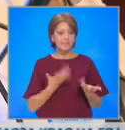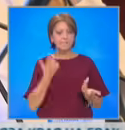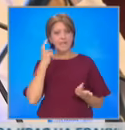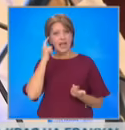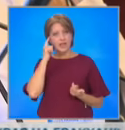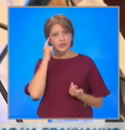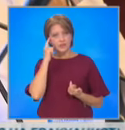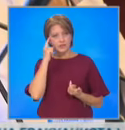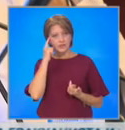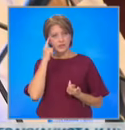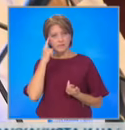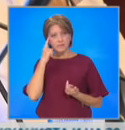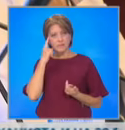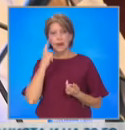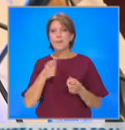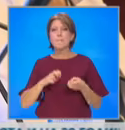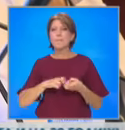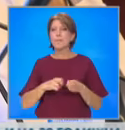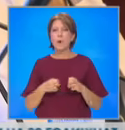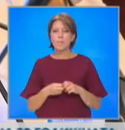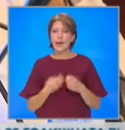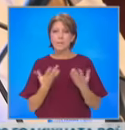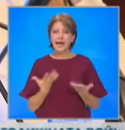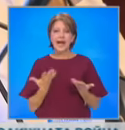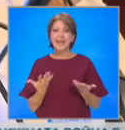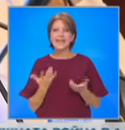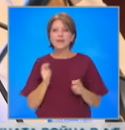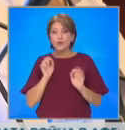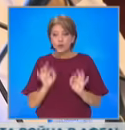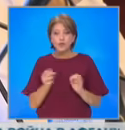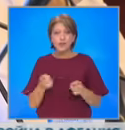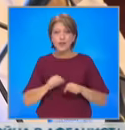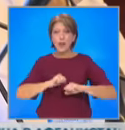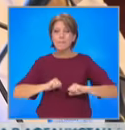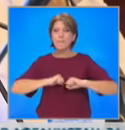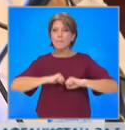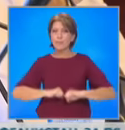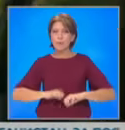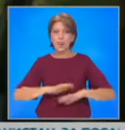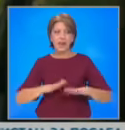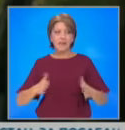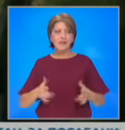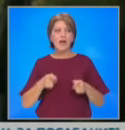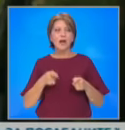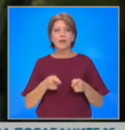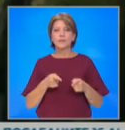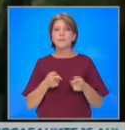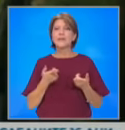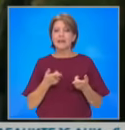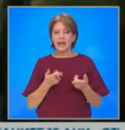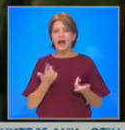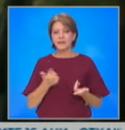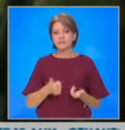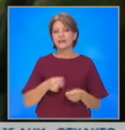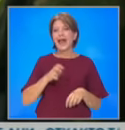Считам, че проблема не е къде ще се намира бюрото, а в функциите на служителите на това бюро. Така от ДПС